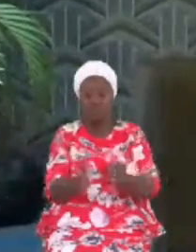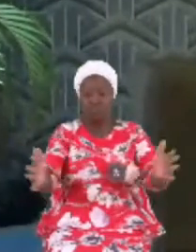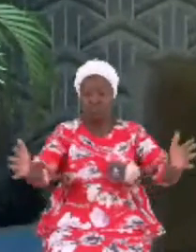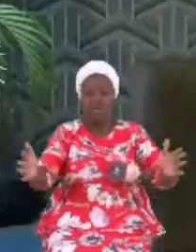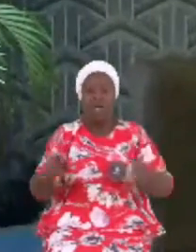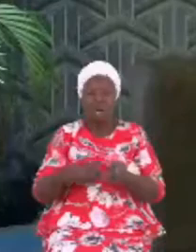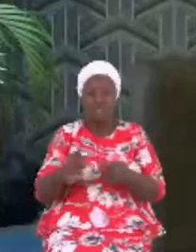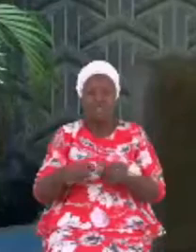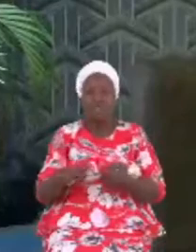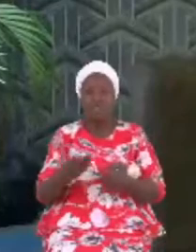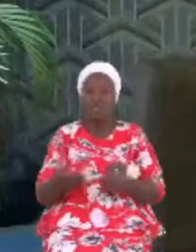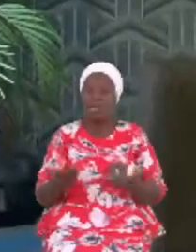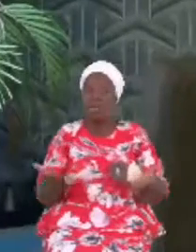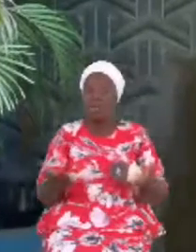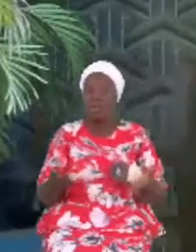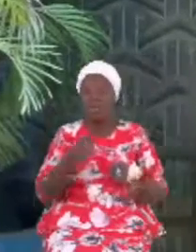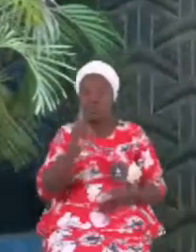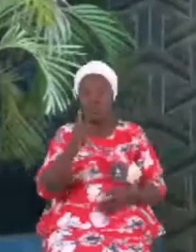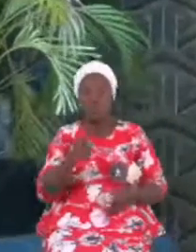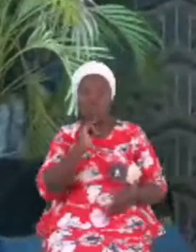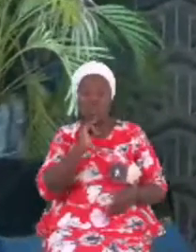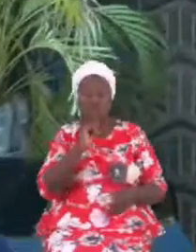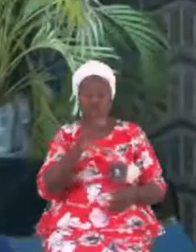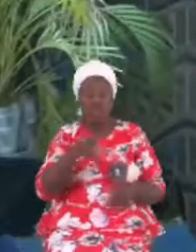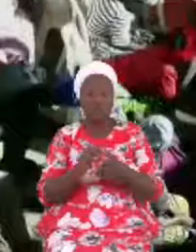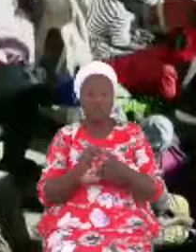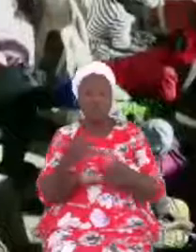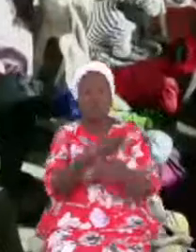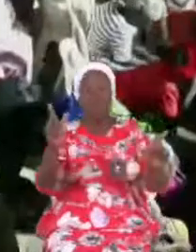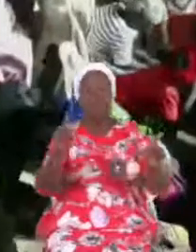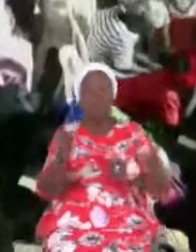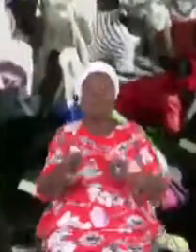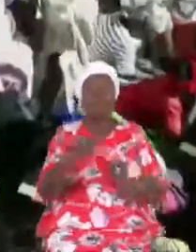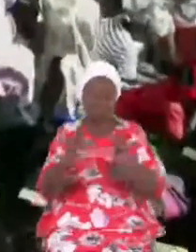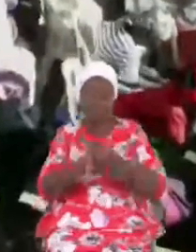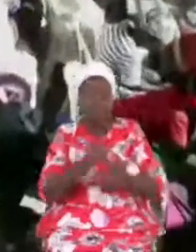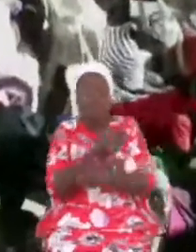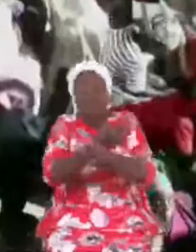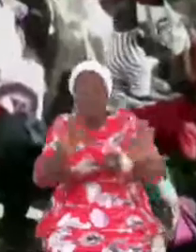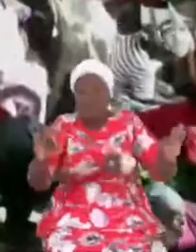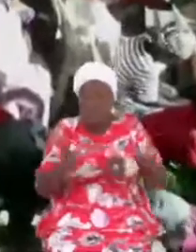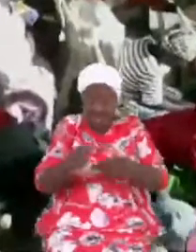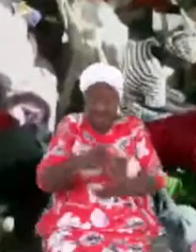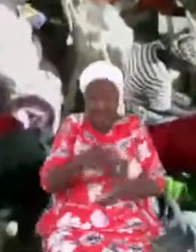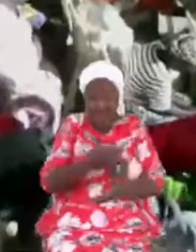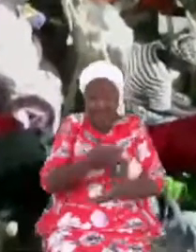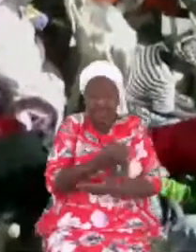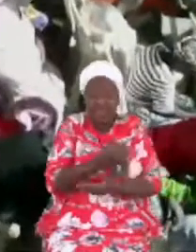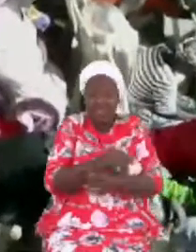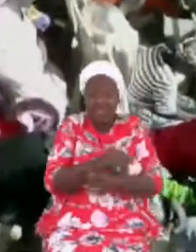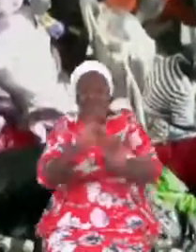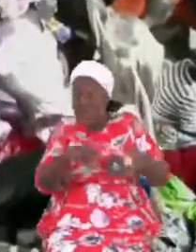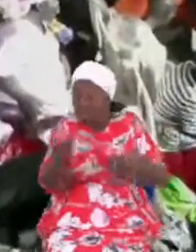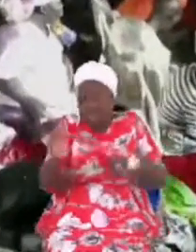de la liberté, du libertinage. Ceux qui sont libres en tout. Ils boivent avec liberté,